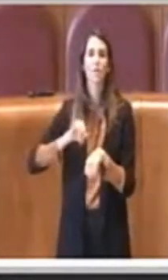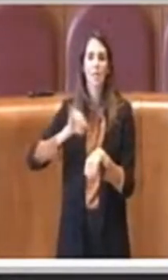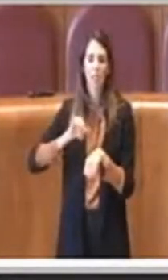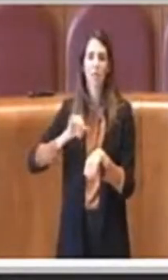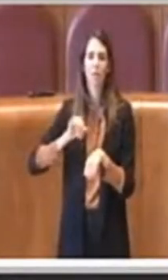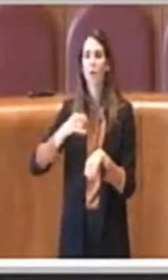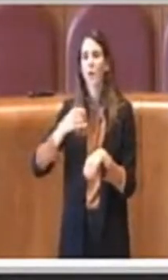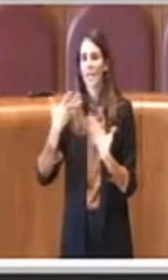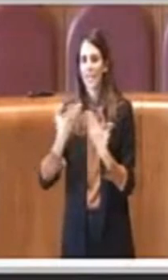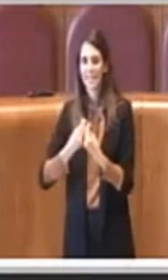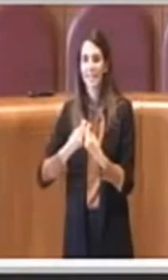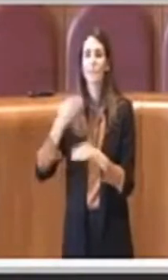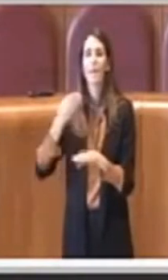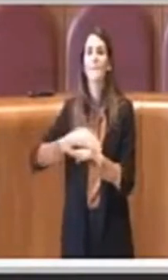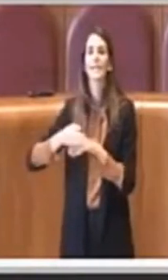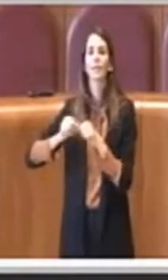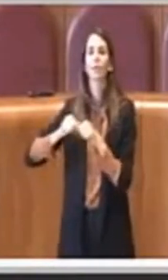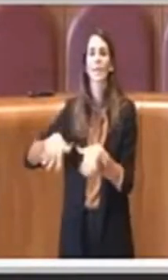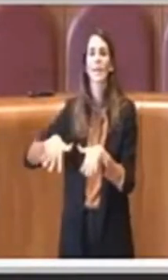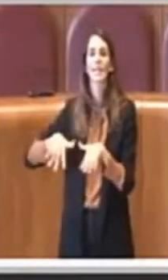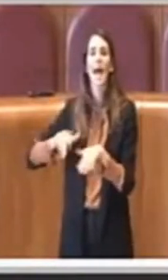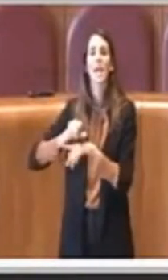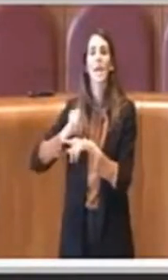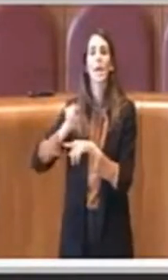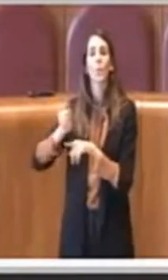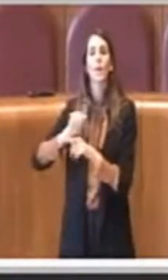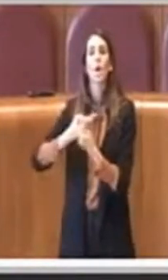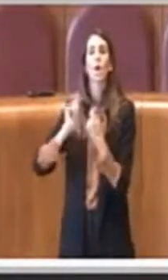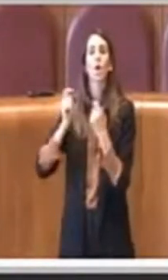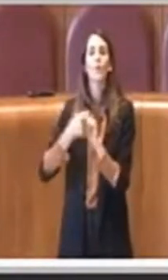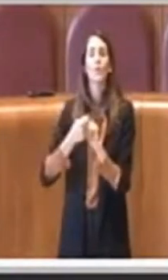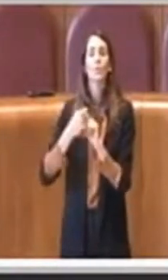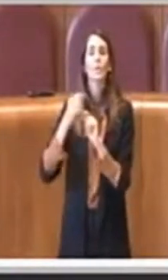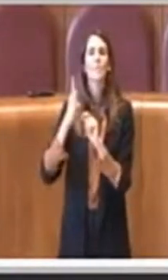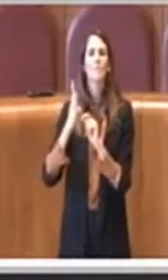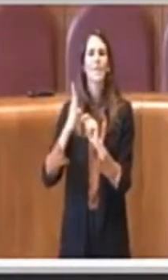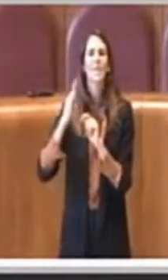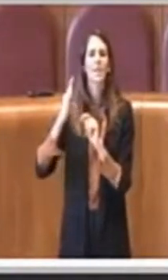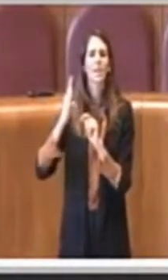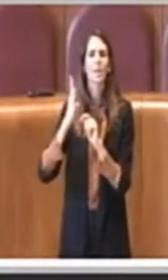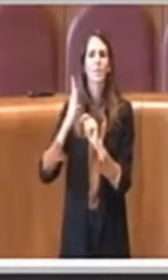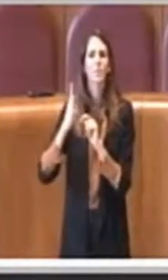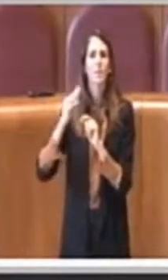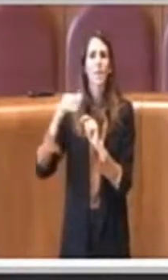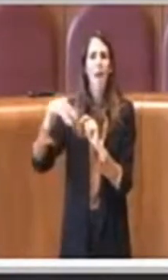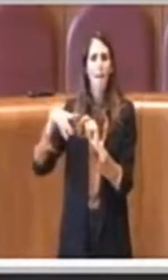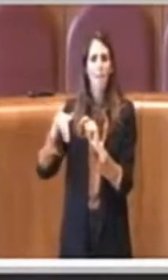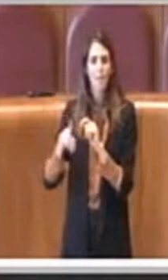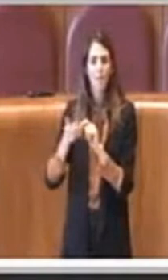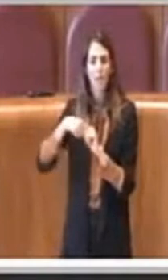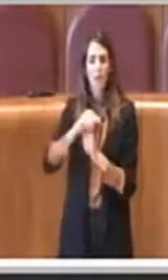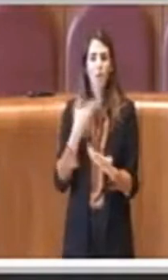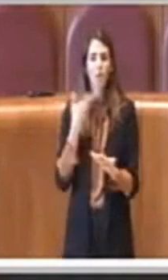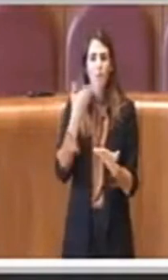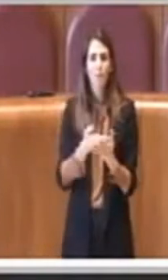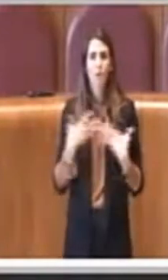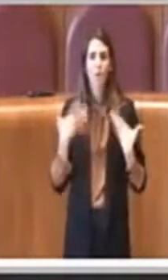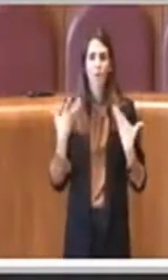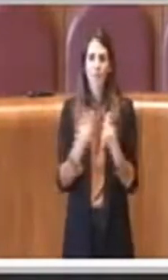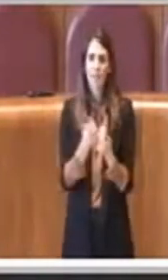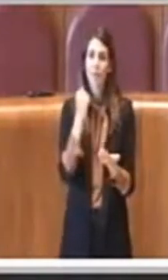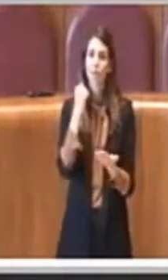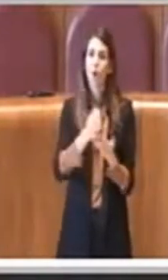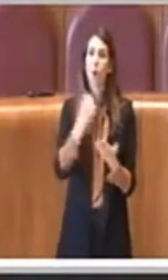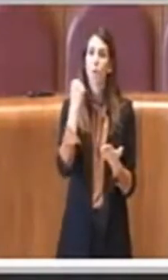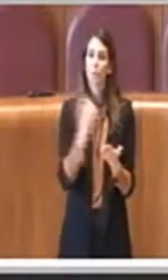Dei radicali si parla di riconversione del TMB, cosa che noi comunque abbiamo proposto. Abbiamo proposto anche con atti formali di